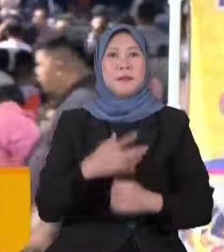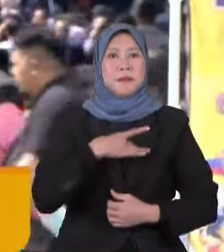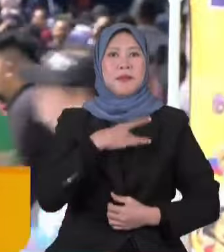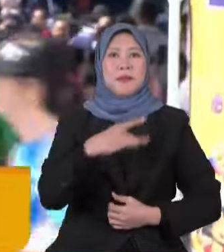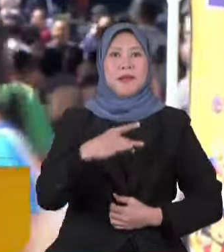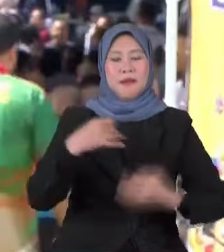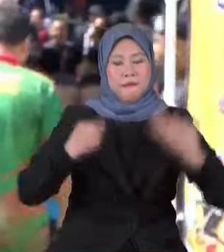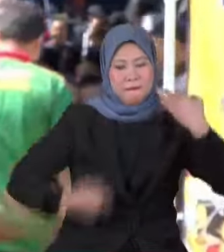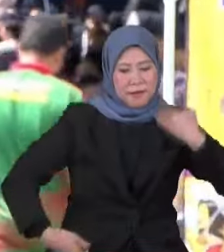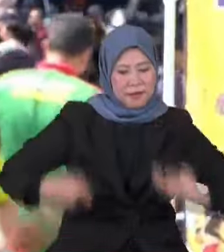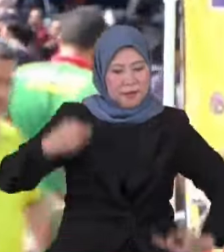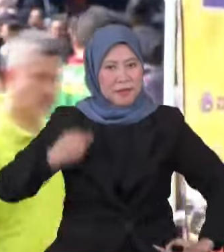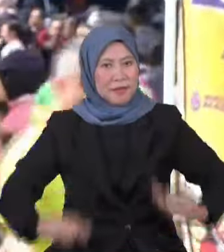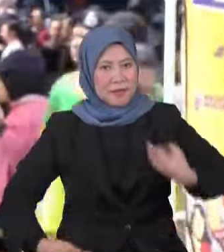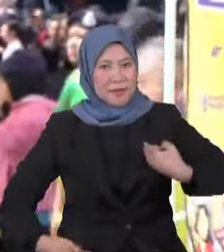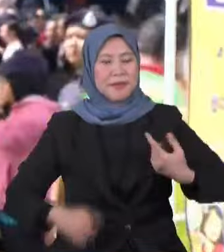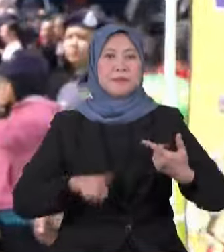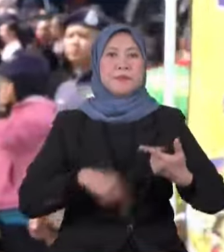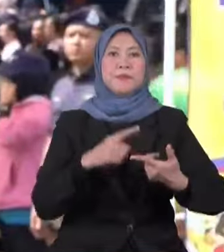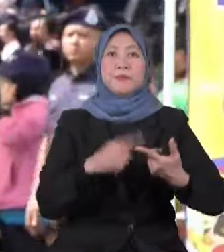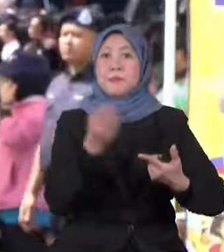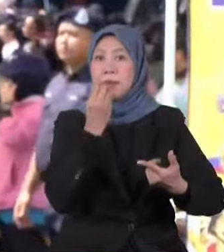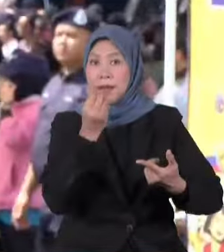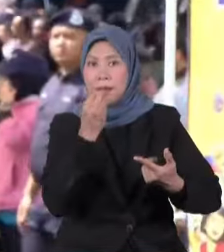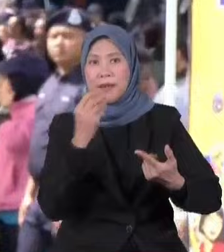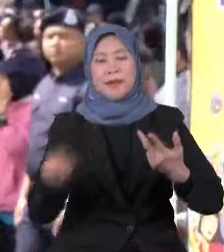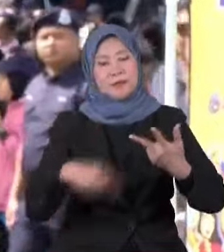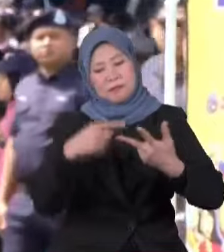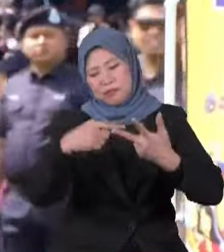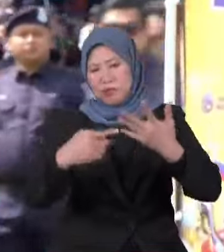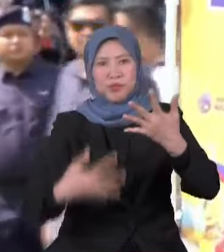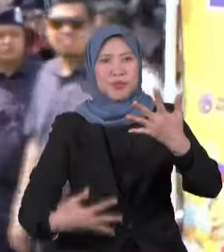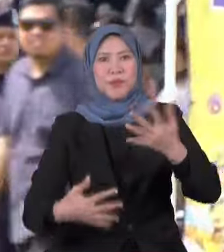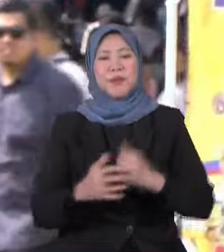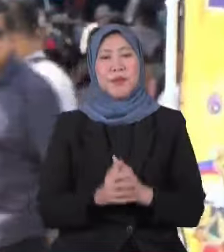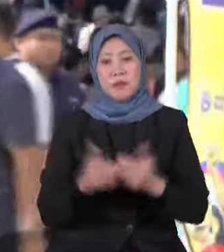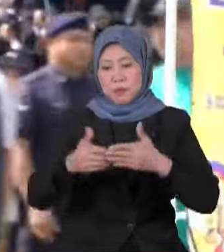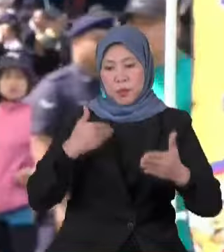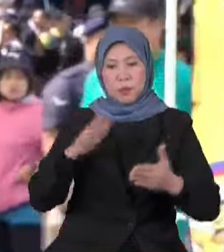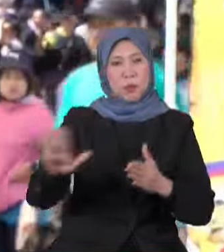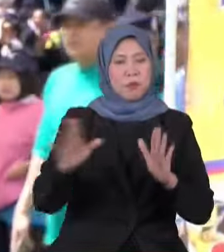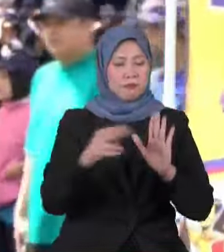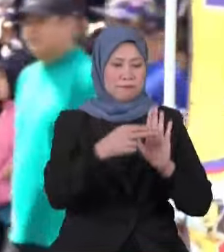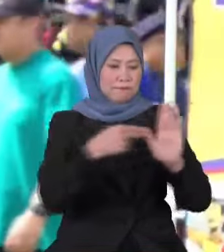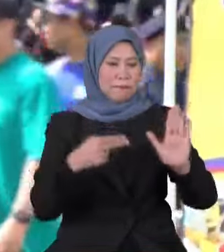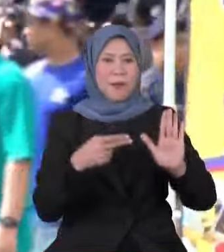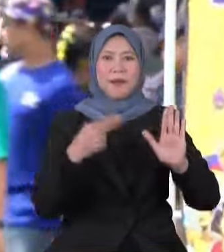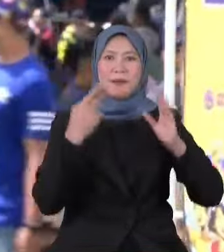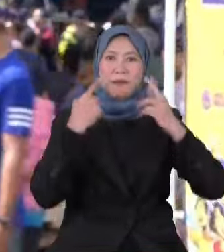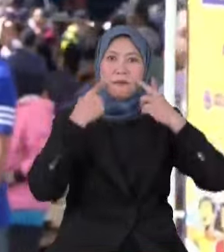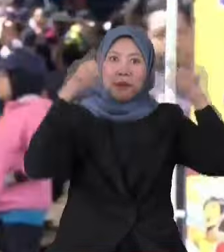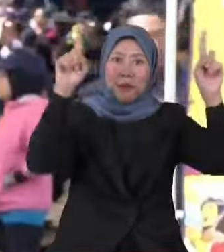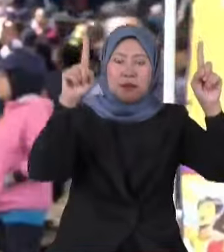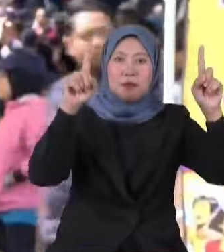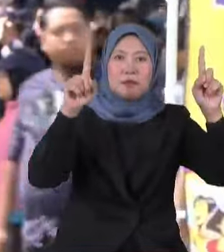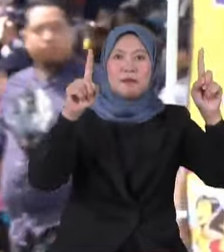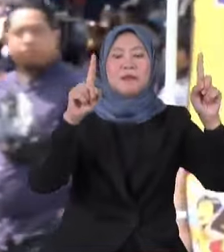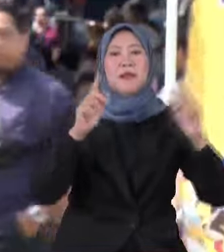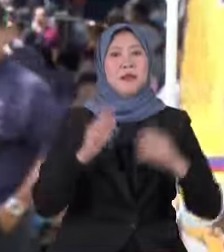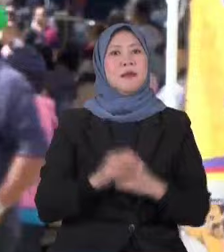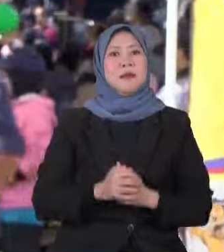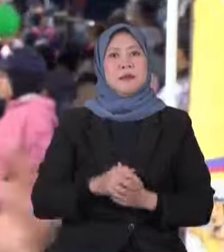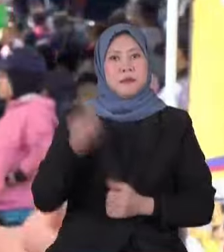industri fashion, industri F&B. Tetapi sebelum mereka menjadi jenama yang dikenalkan oleh semua orang ramai,